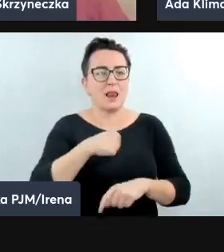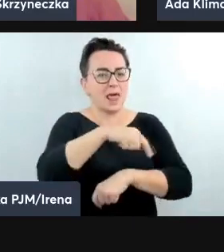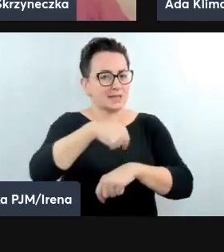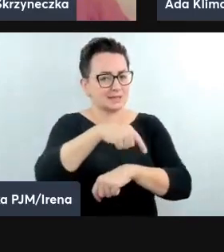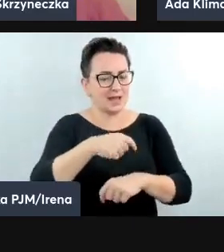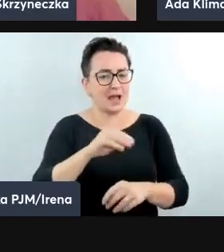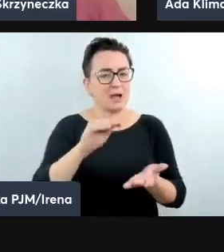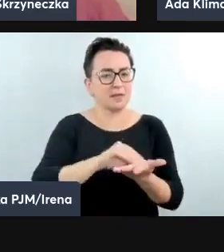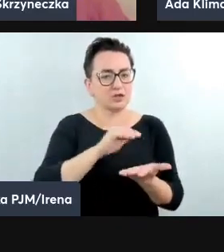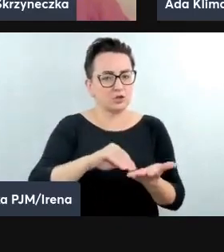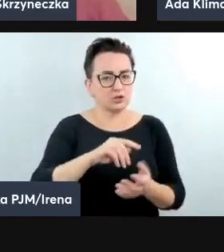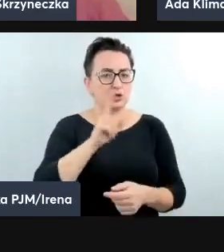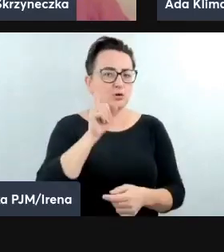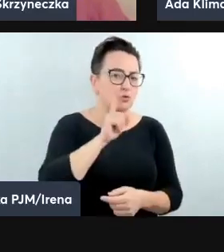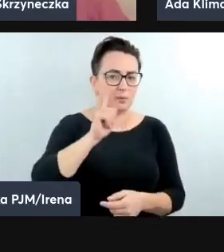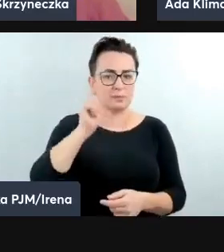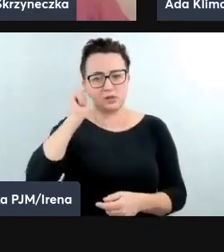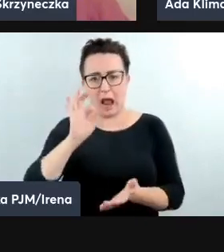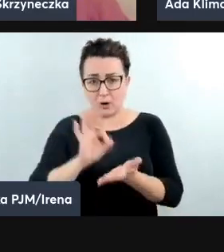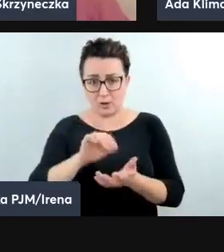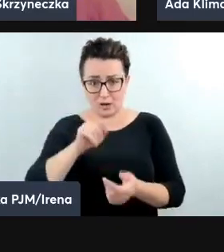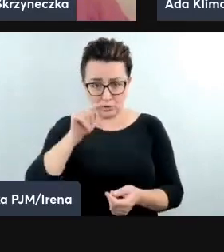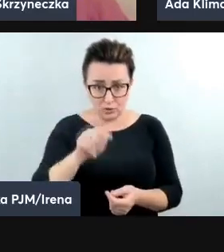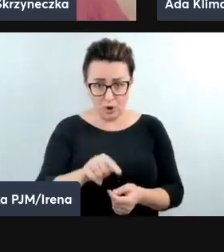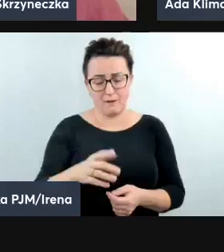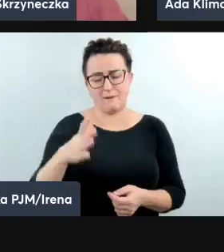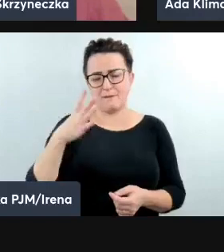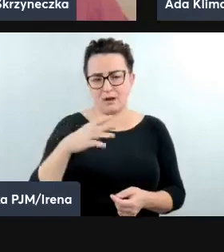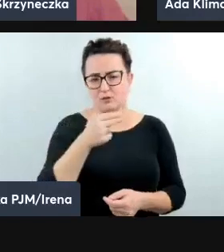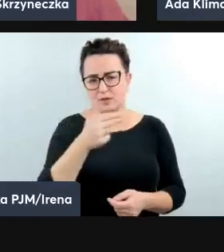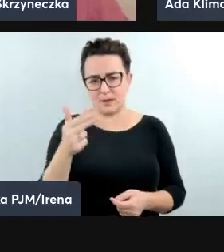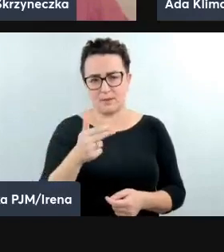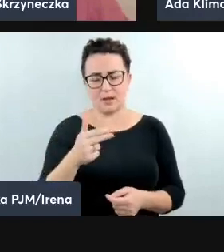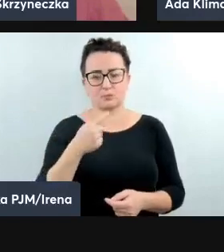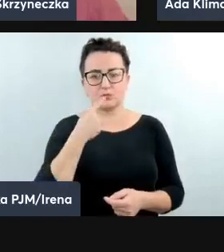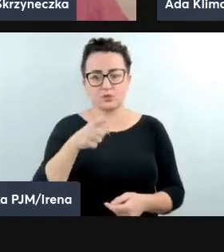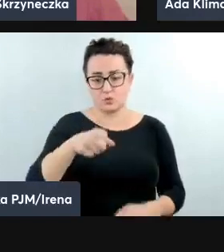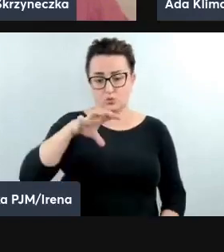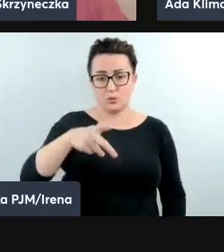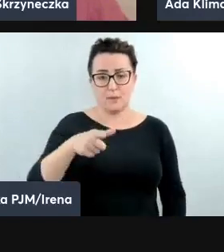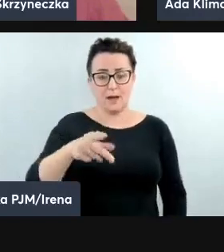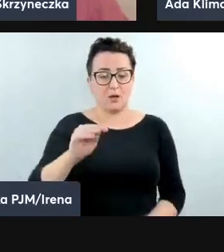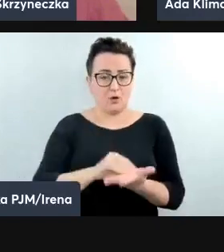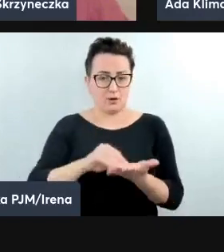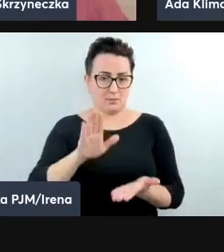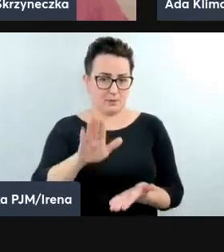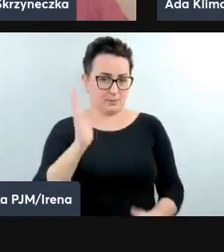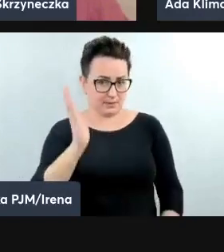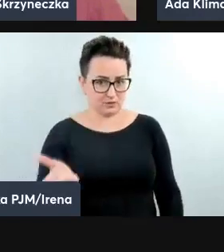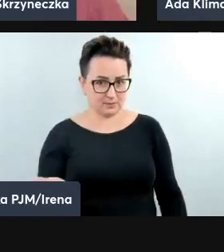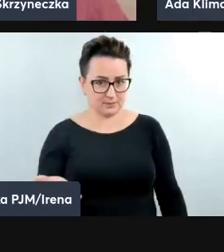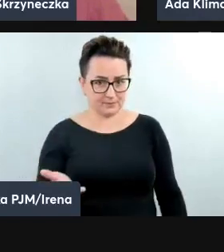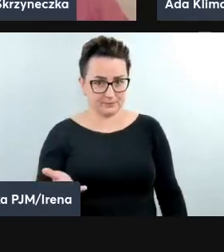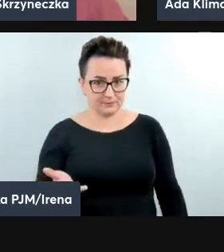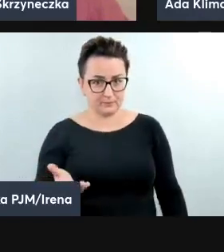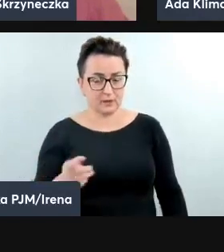warto porozmawiać z tą grupą, która właśnie będzie menstruować, bo ta grupa potrzebuje jakby więcej się o tym dowiedzieć,